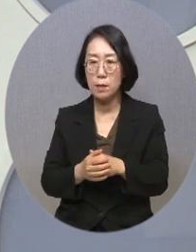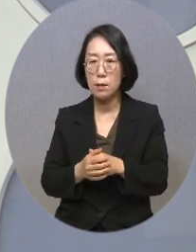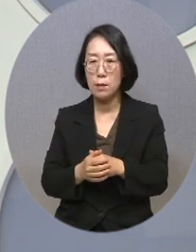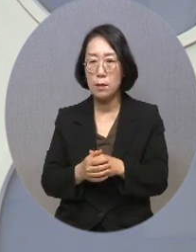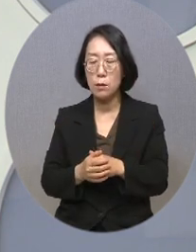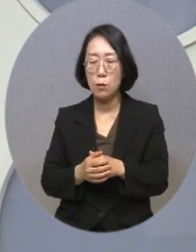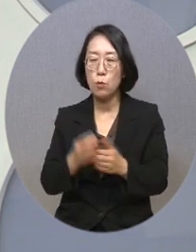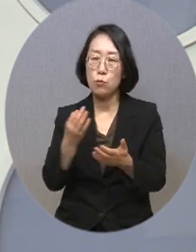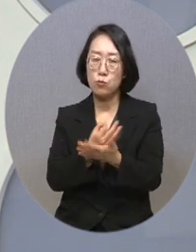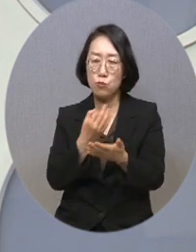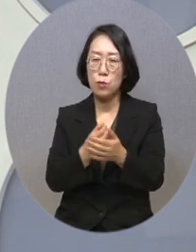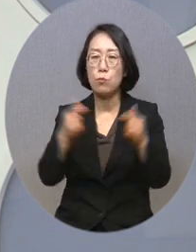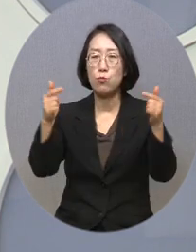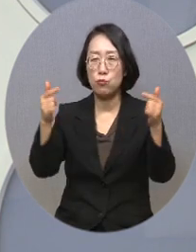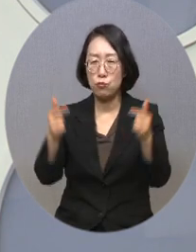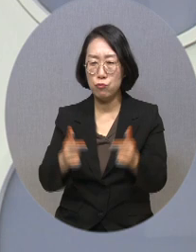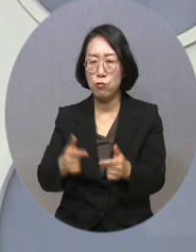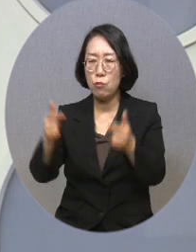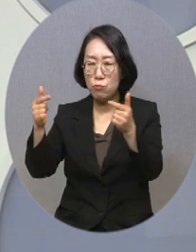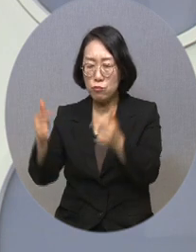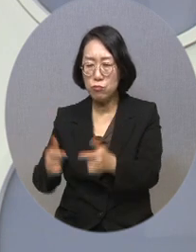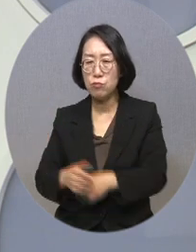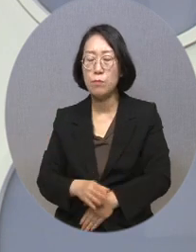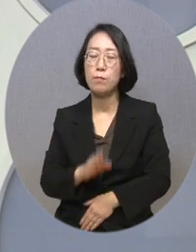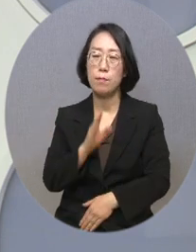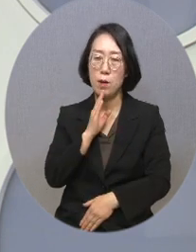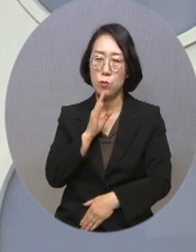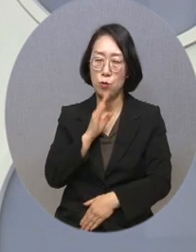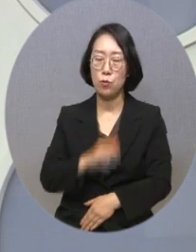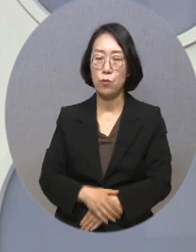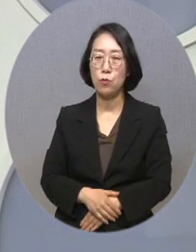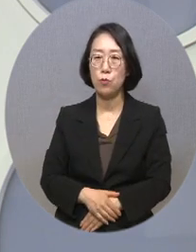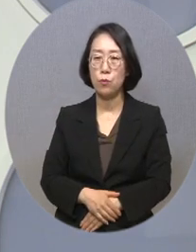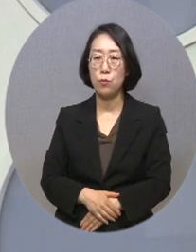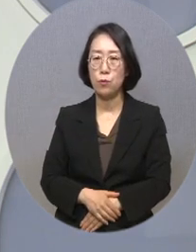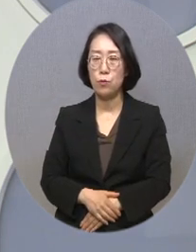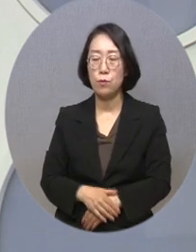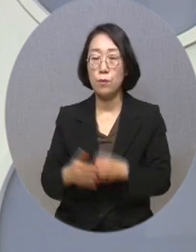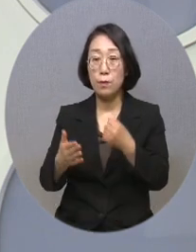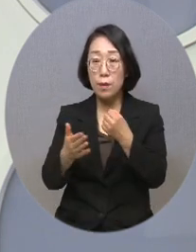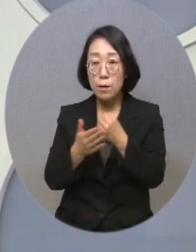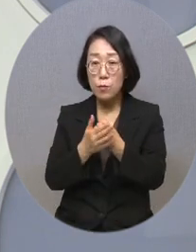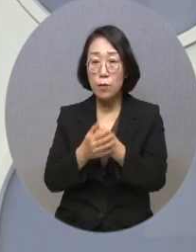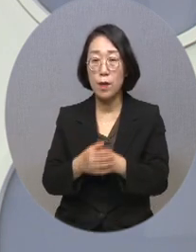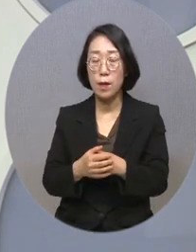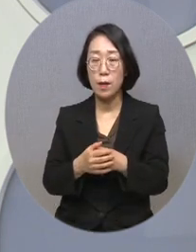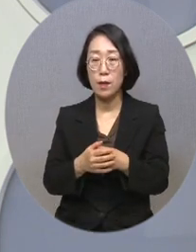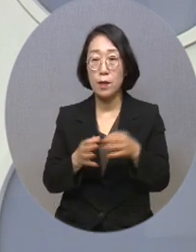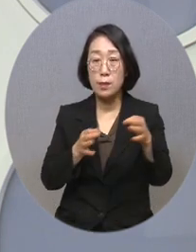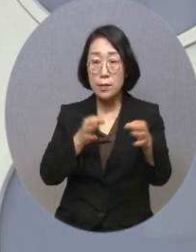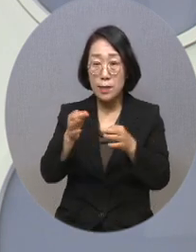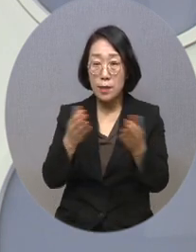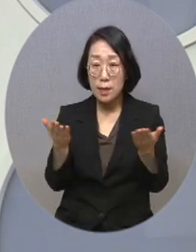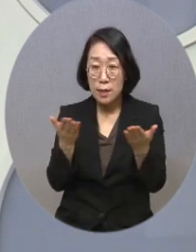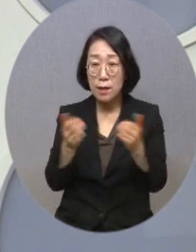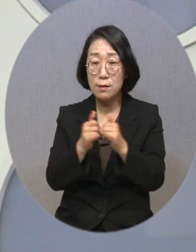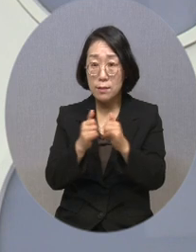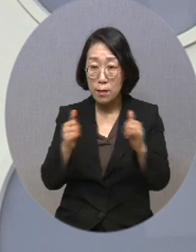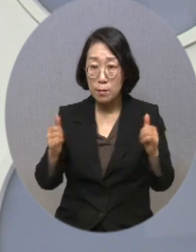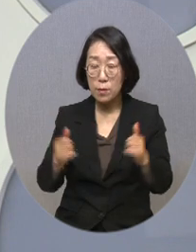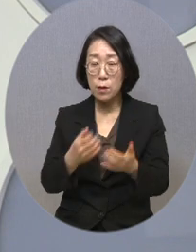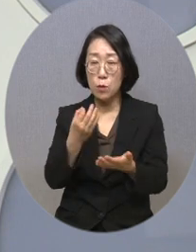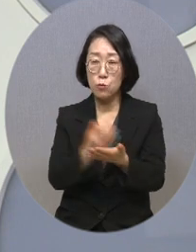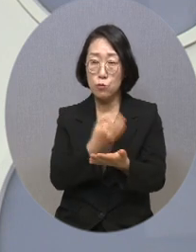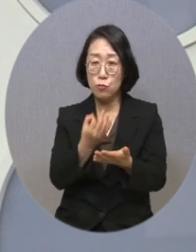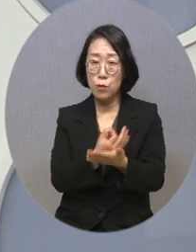요인, 수익 감소 요인을 가져온 것이 사실이고, 그러다 보니까 자영업자들의 수입은